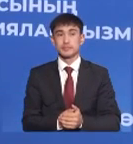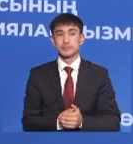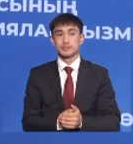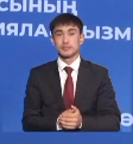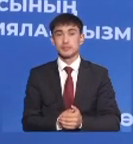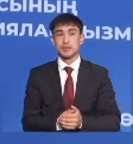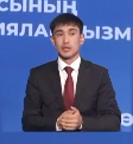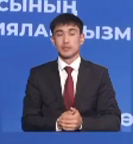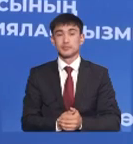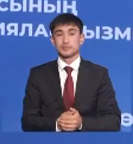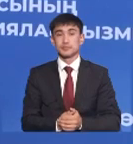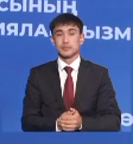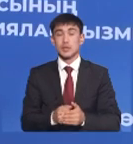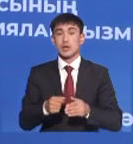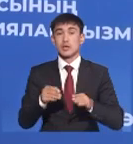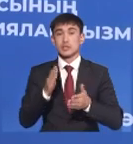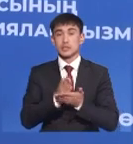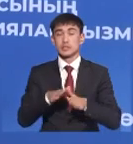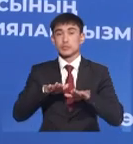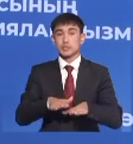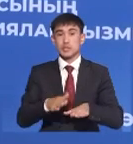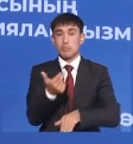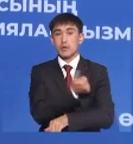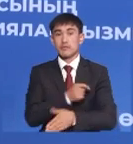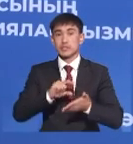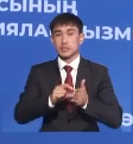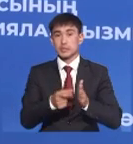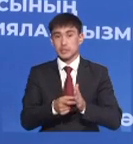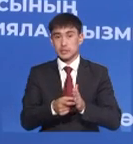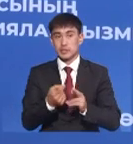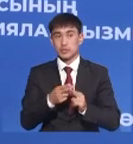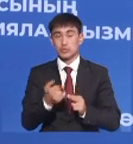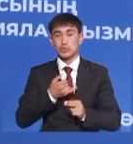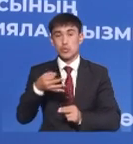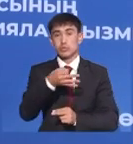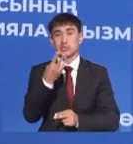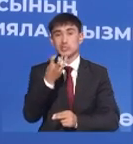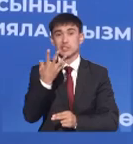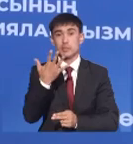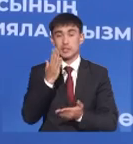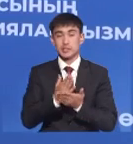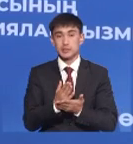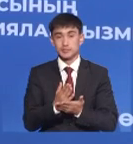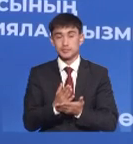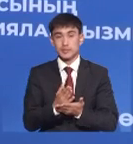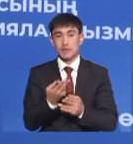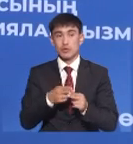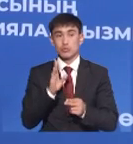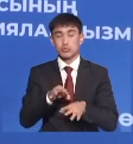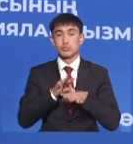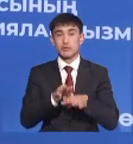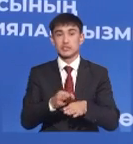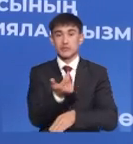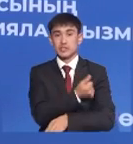Развернуты у нас, значит, пункты, прививочные пункты. Это у нас в области 305, в которых будет